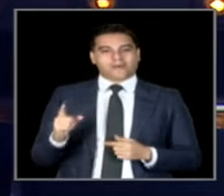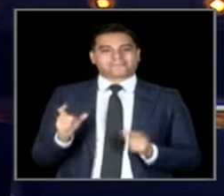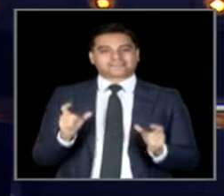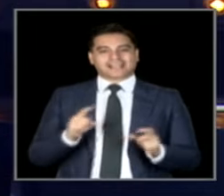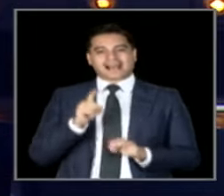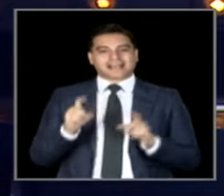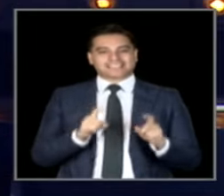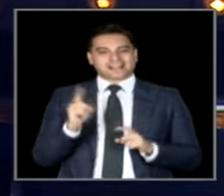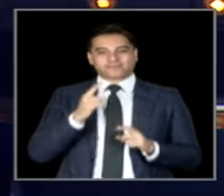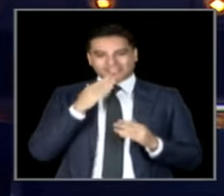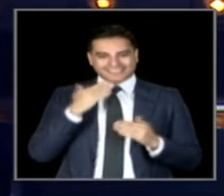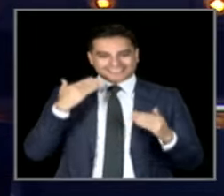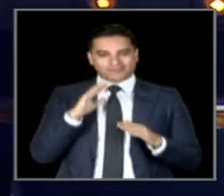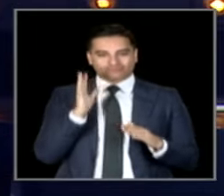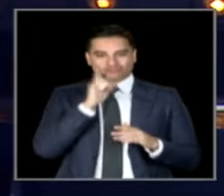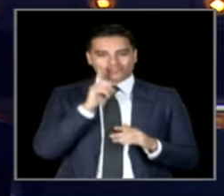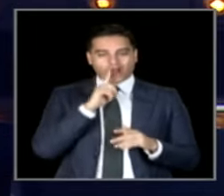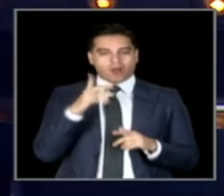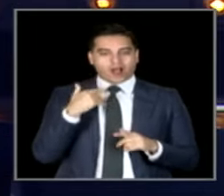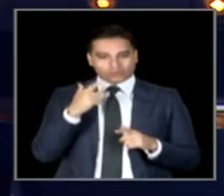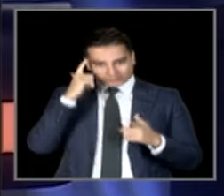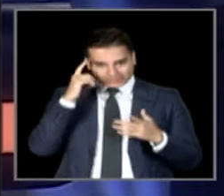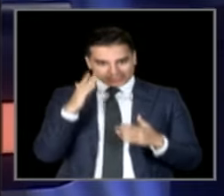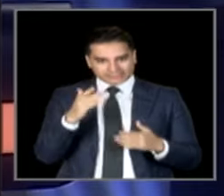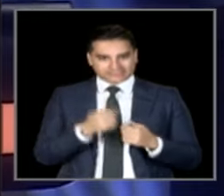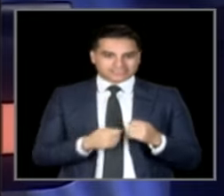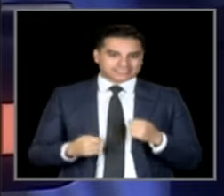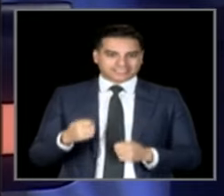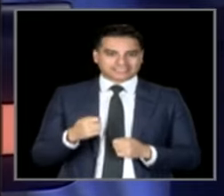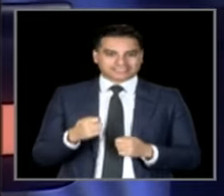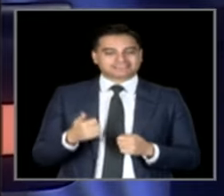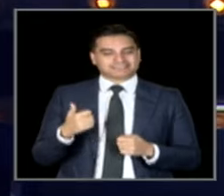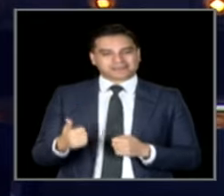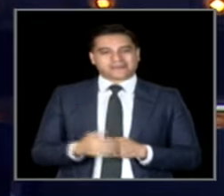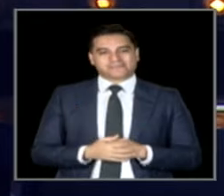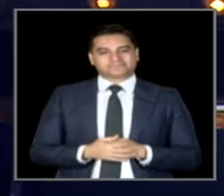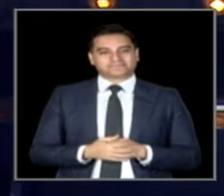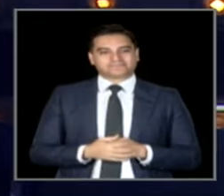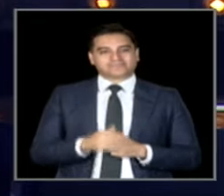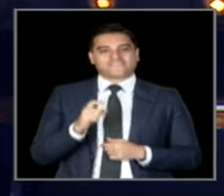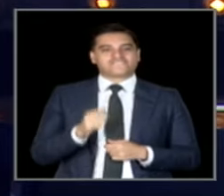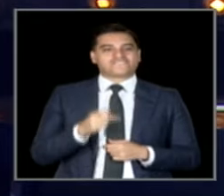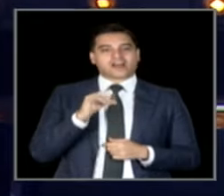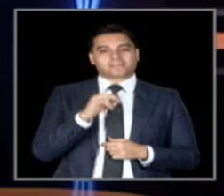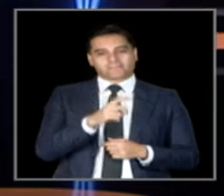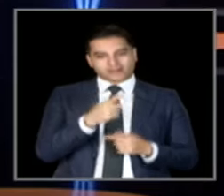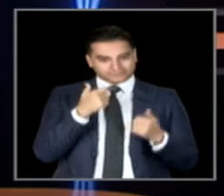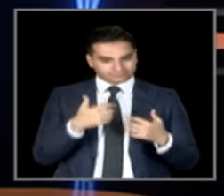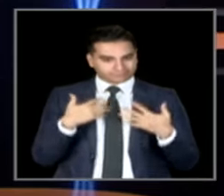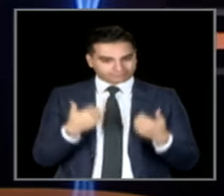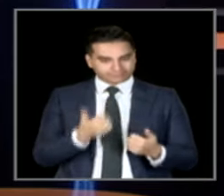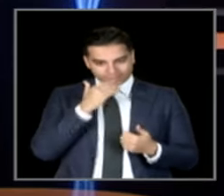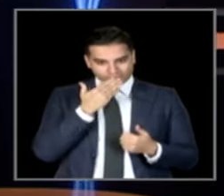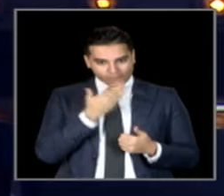الاسئله ومش عايز يبتسم، حد مش عايز يخرج بره تركيزه. تمام. فاطمه الزهراء، ازيك يا